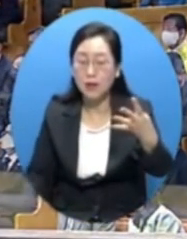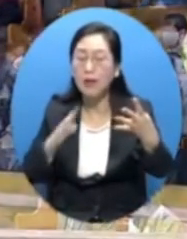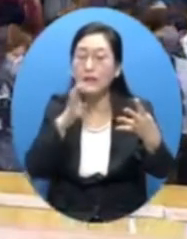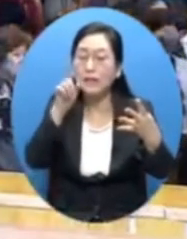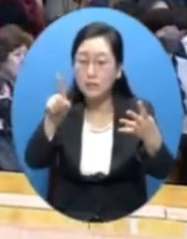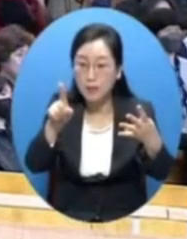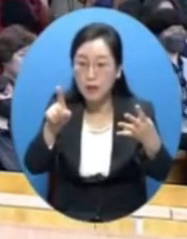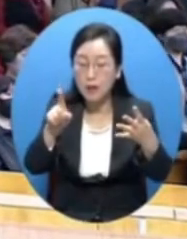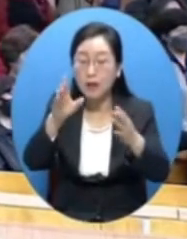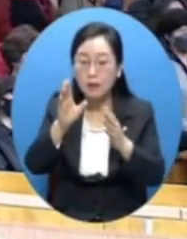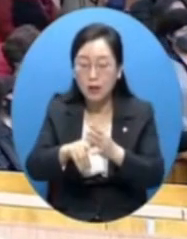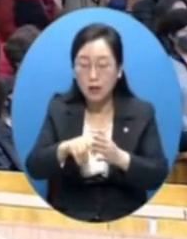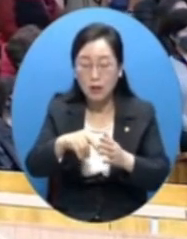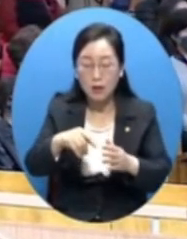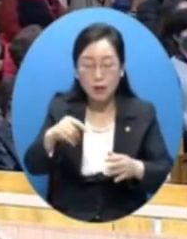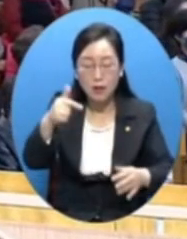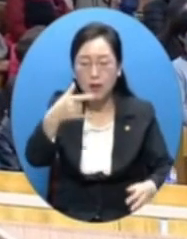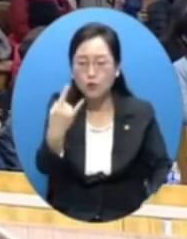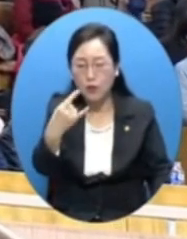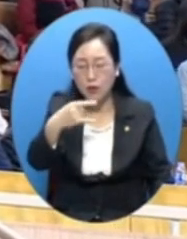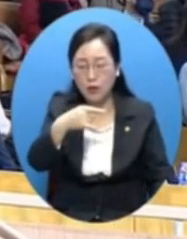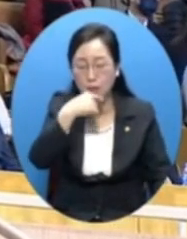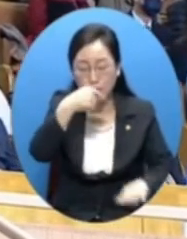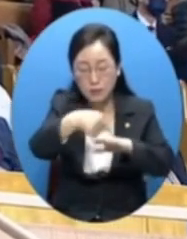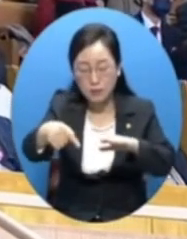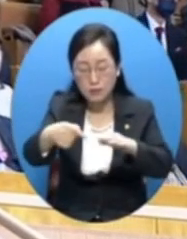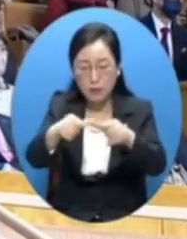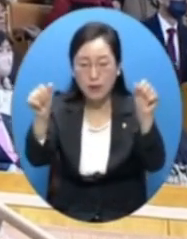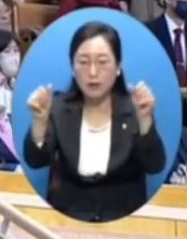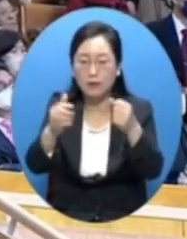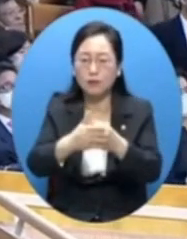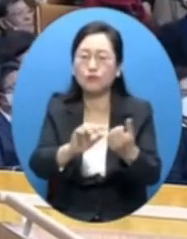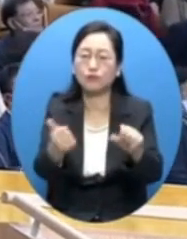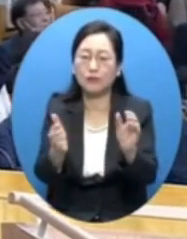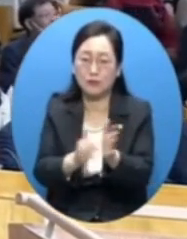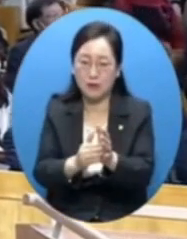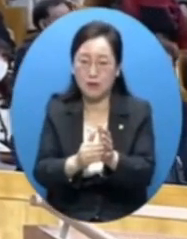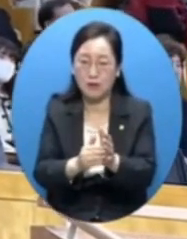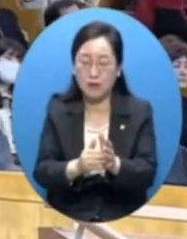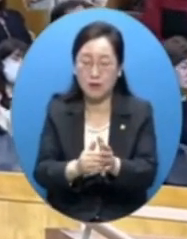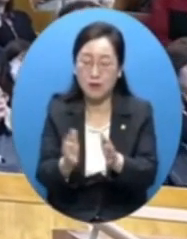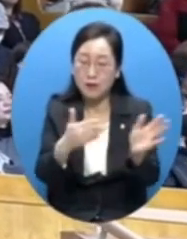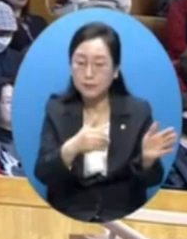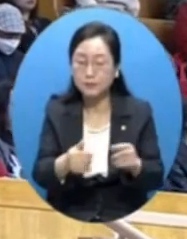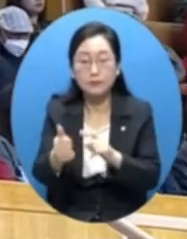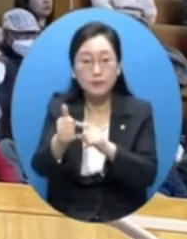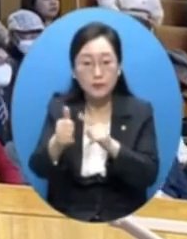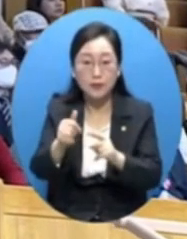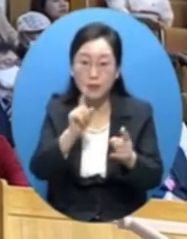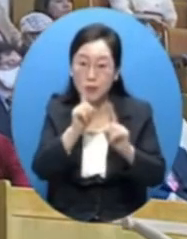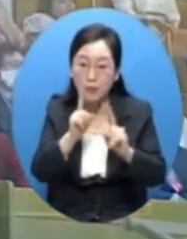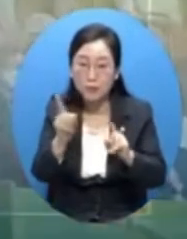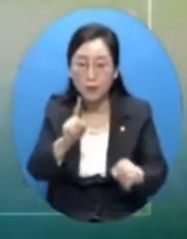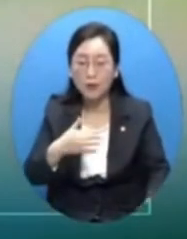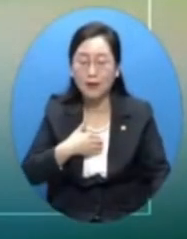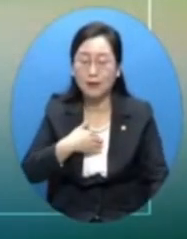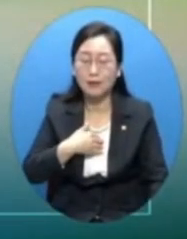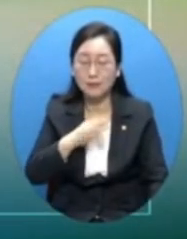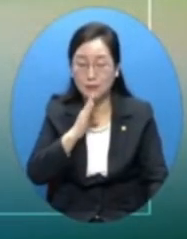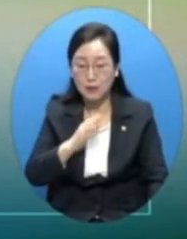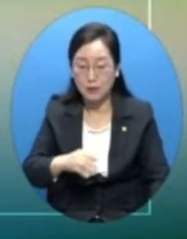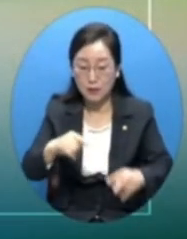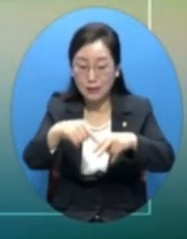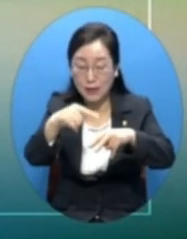교통사고 후유증으로 뇌출혈로 세상을 떠납니다. 그러나 그는 자신의 한계와 맞서 싸우면서 이와 같은 고백을 했습니다. 나는 비록 두 다리를